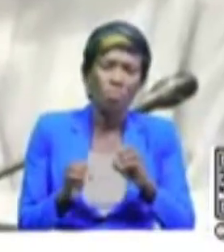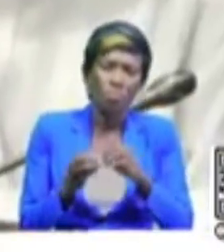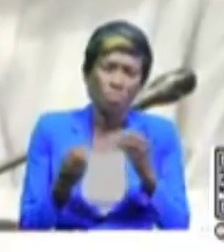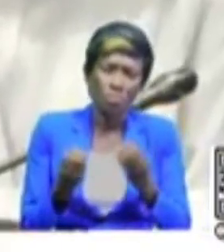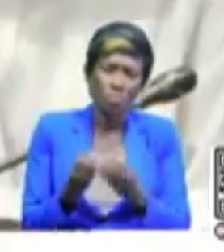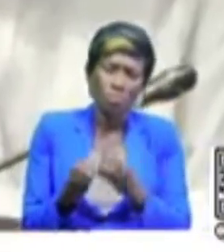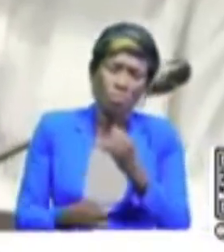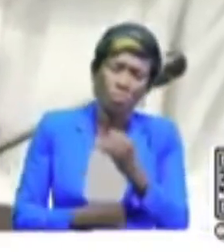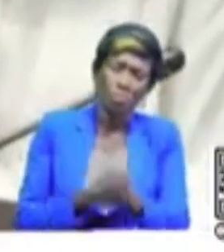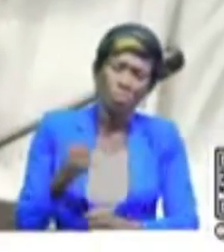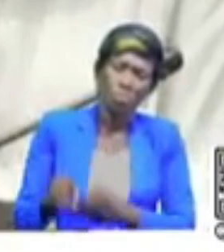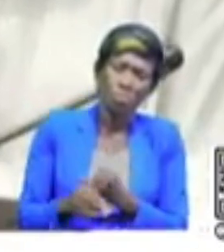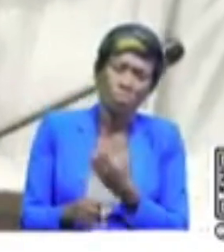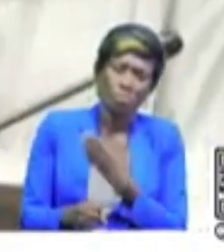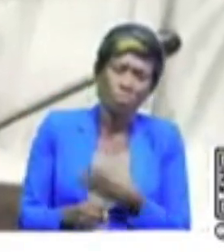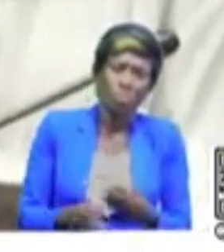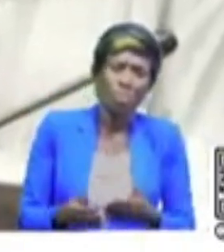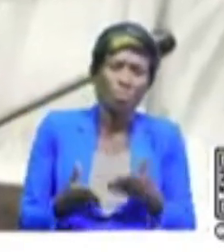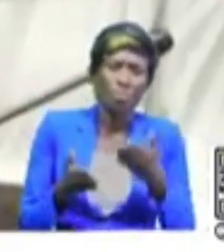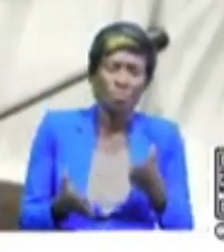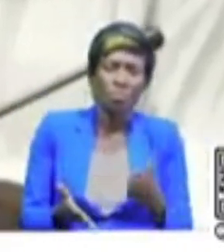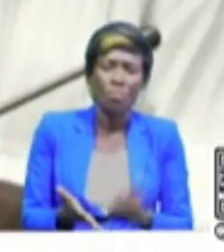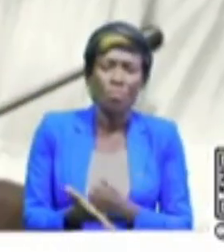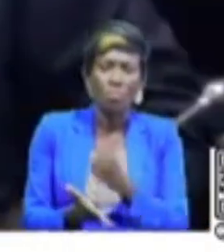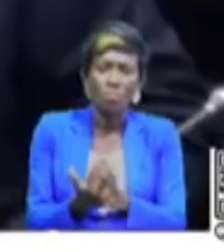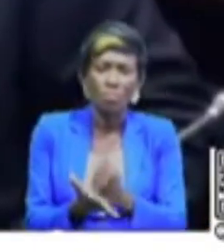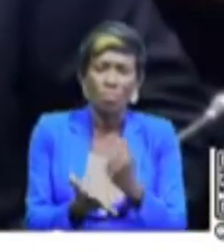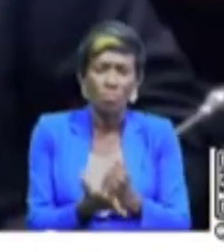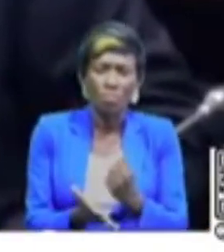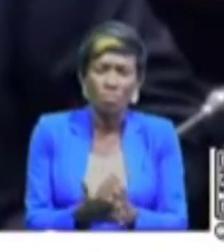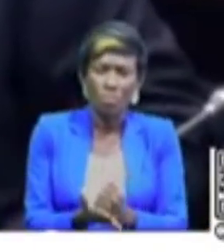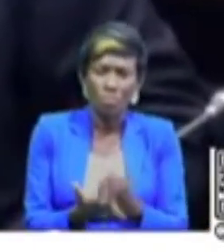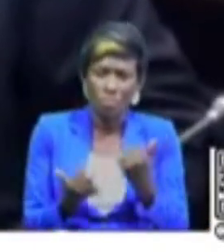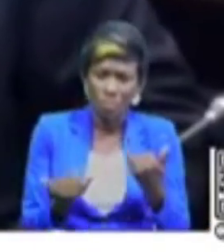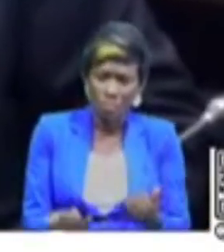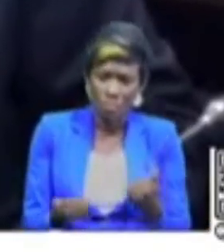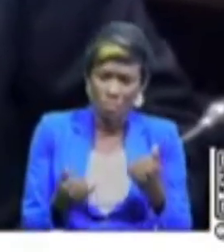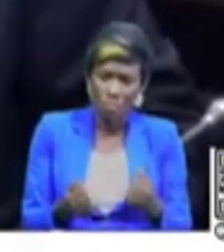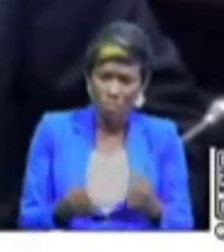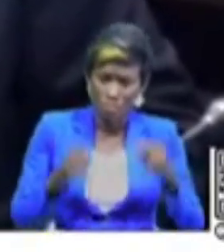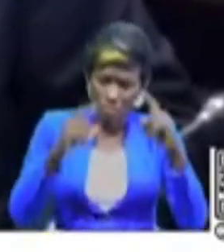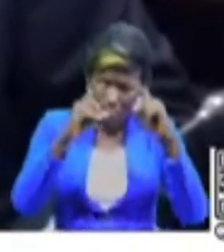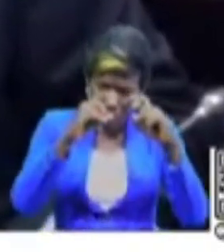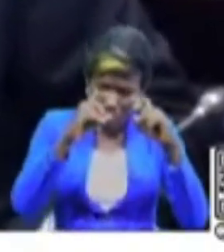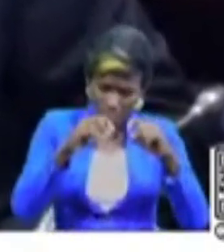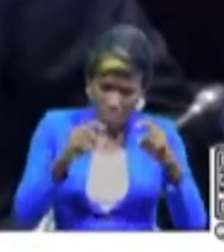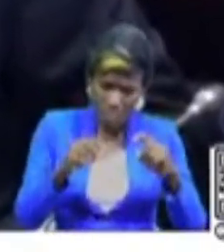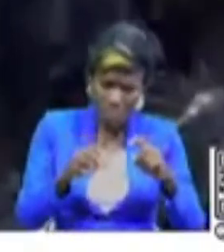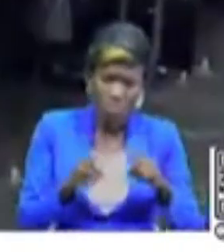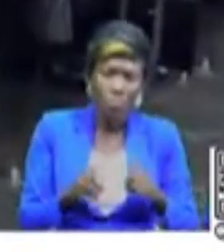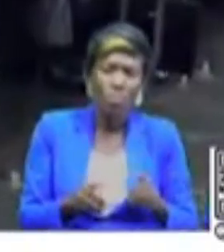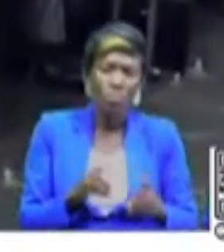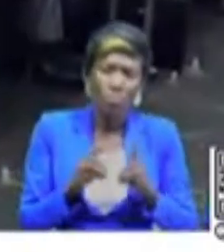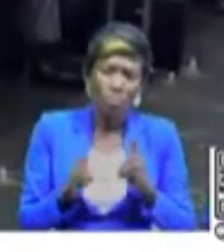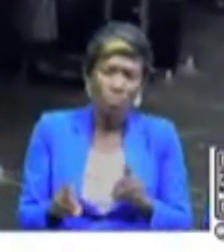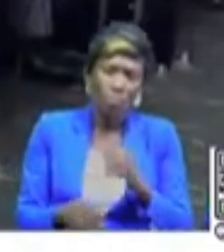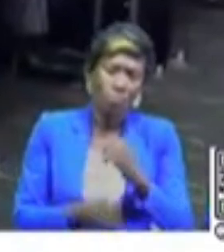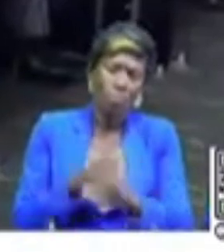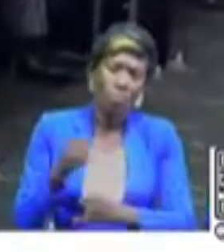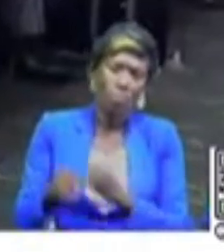représentants diplomatiques, c'est surtout le moyen d'évaluer la position internationale vis-à-vis de la situation au